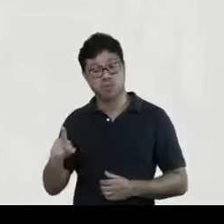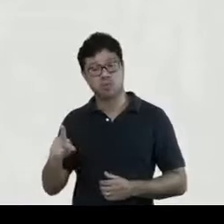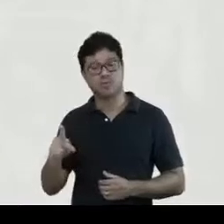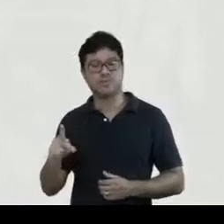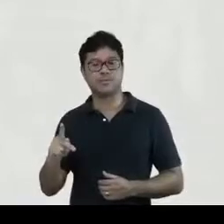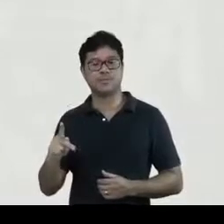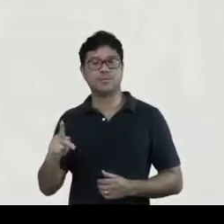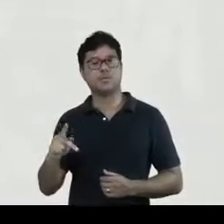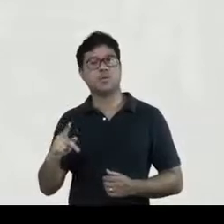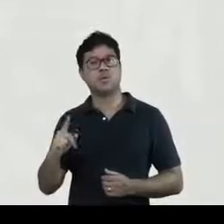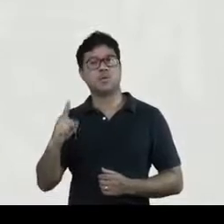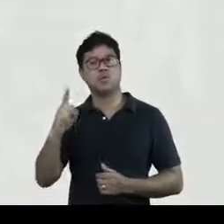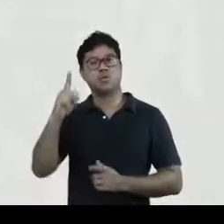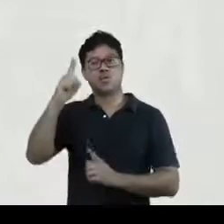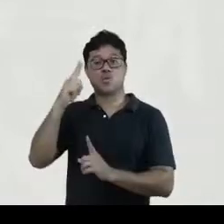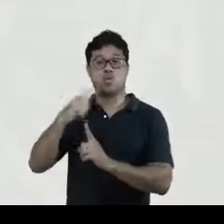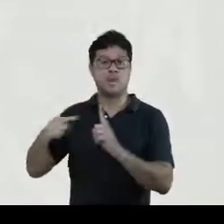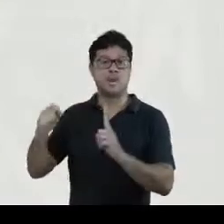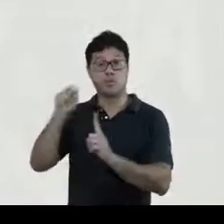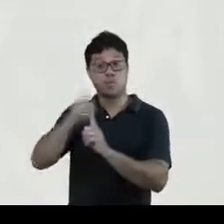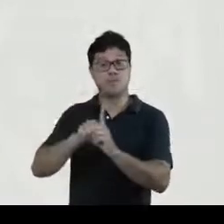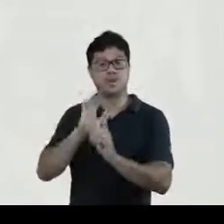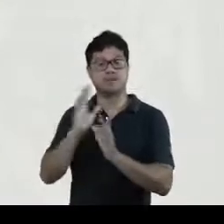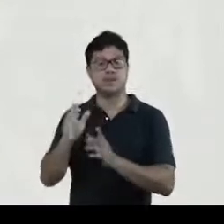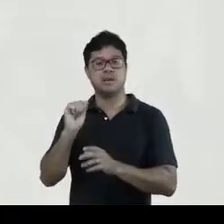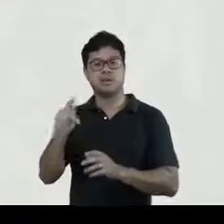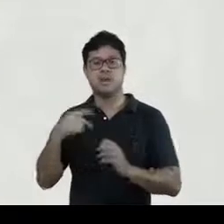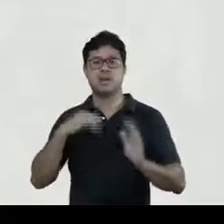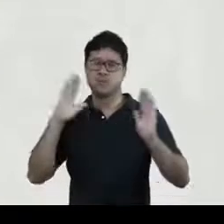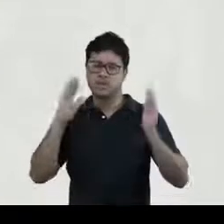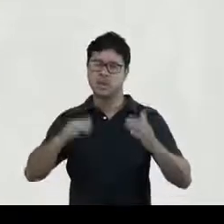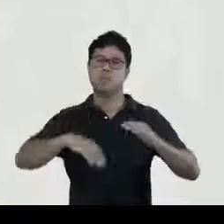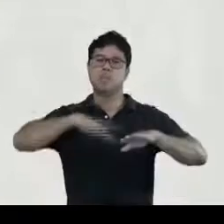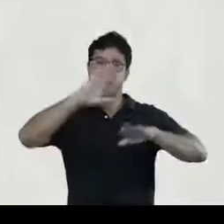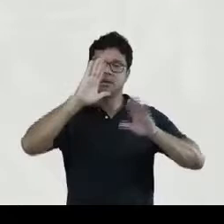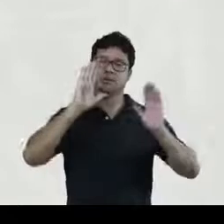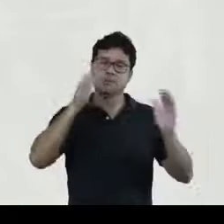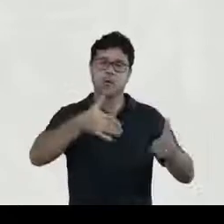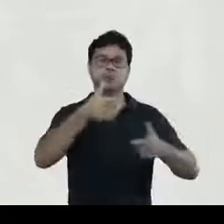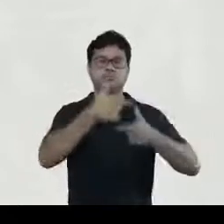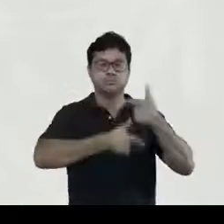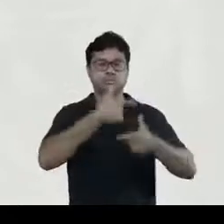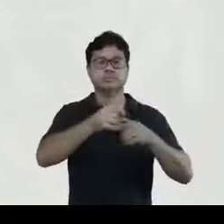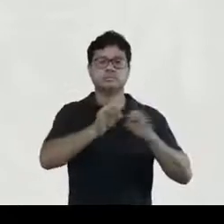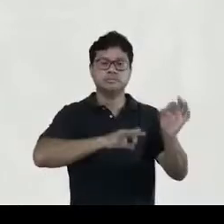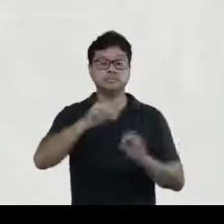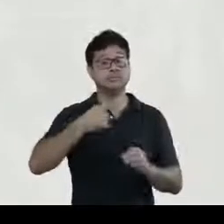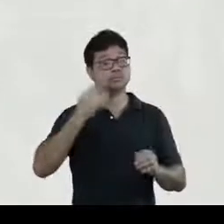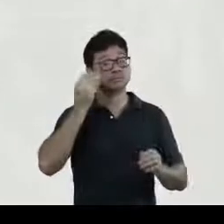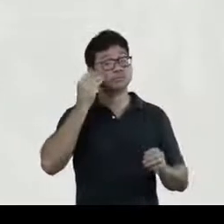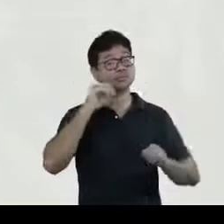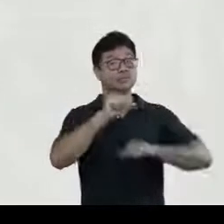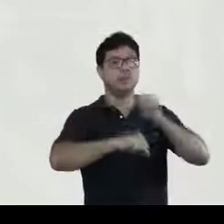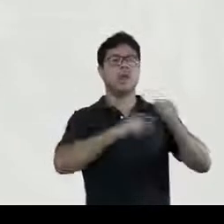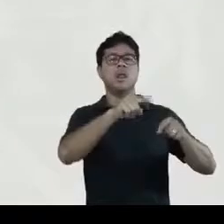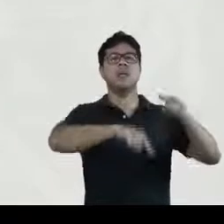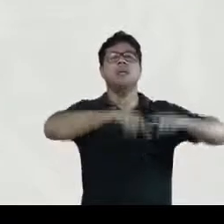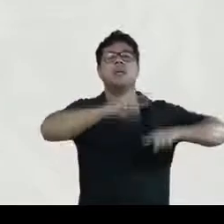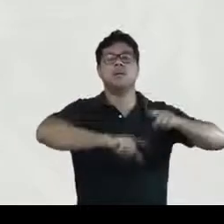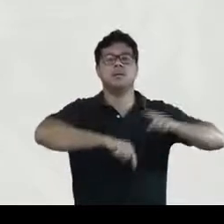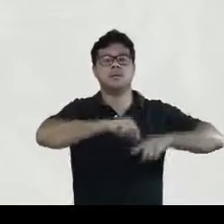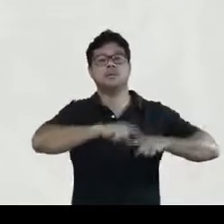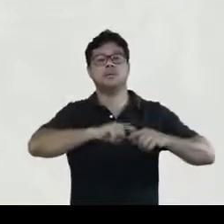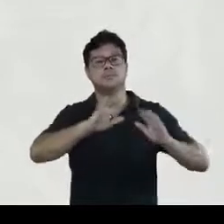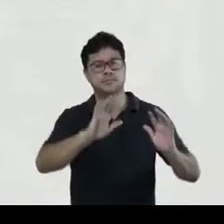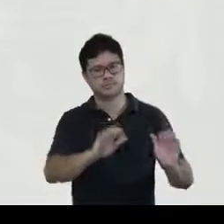consacrer davantage de temps et j'espère en faire un instrument performant au service de tout un chacun